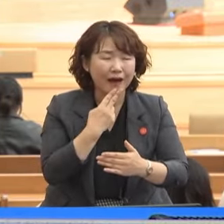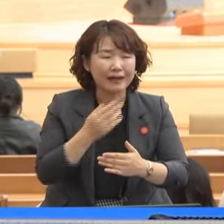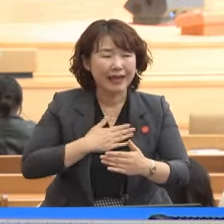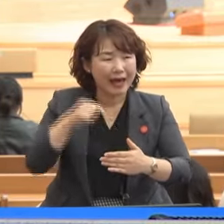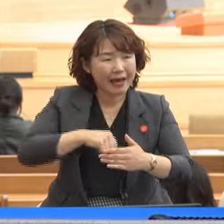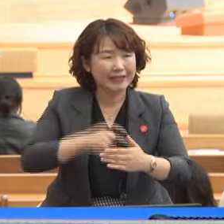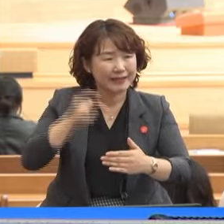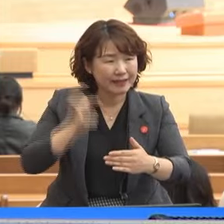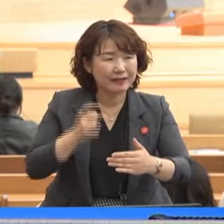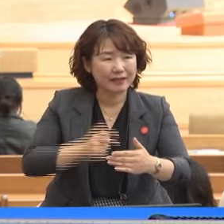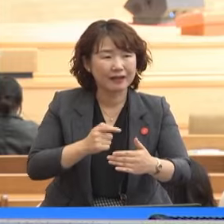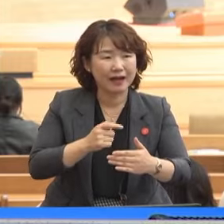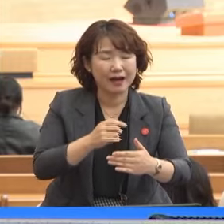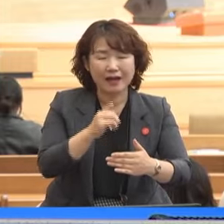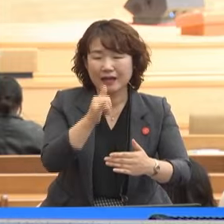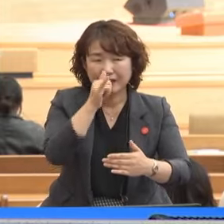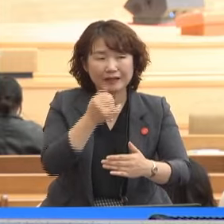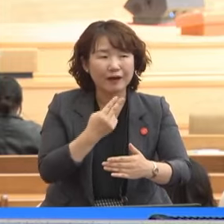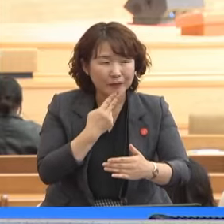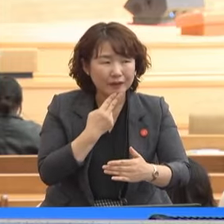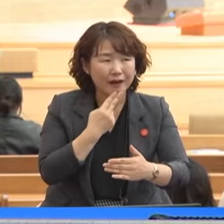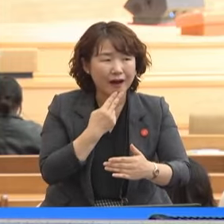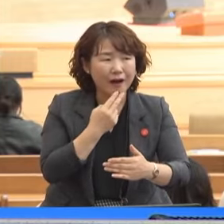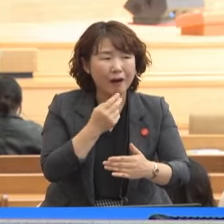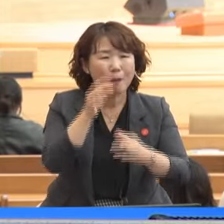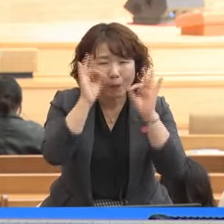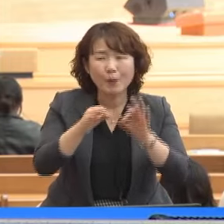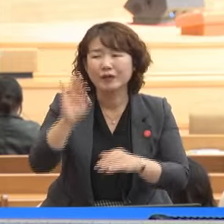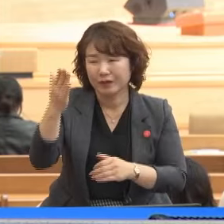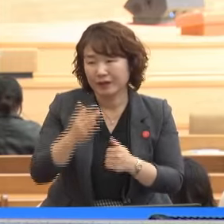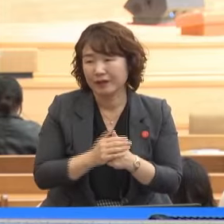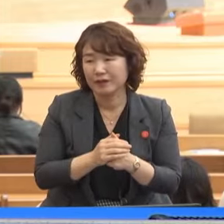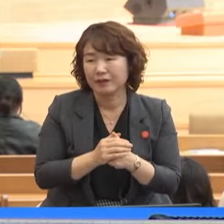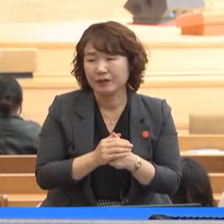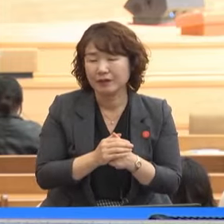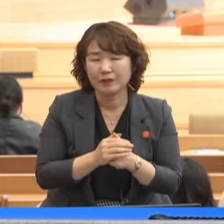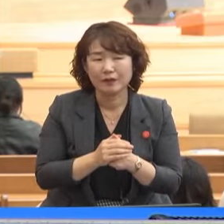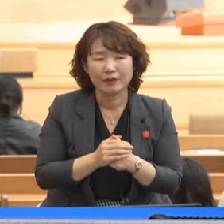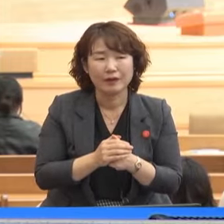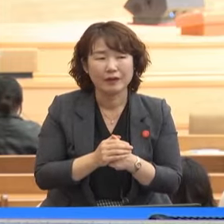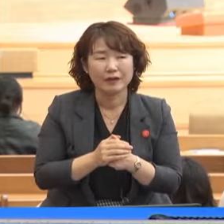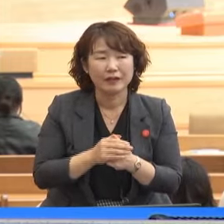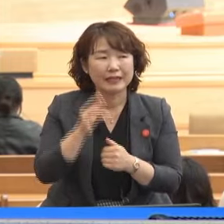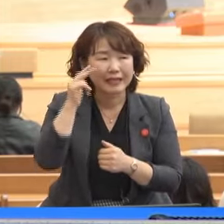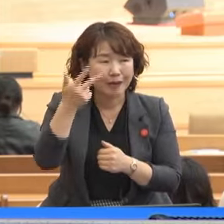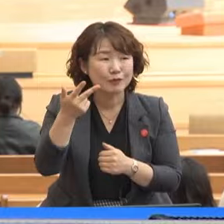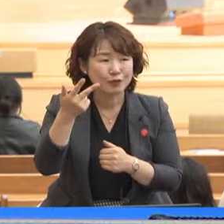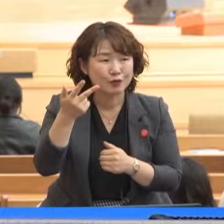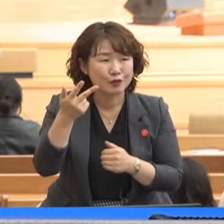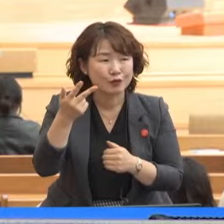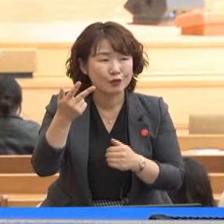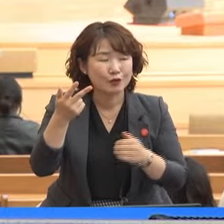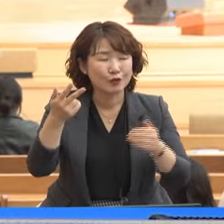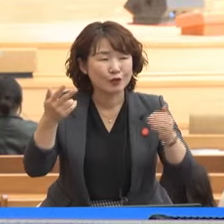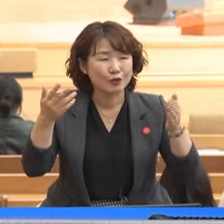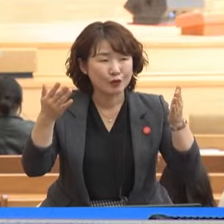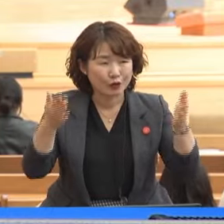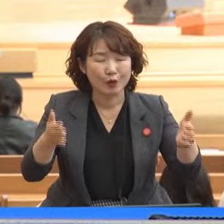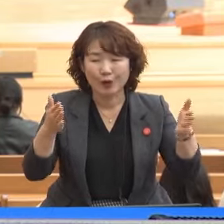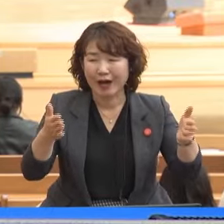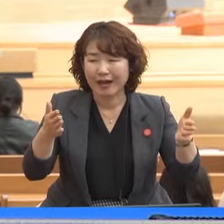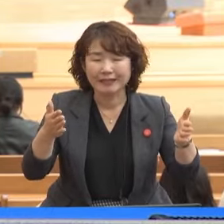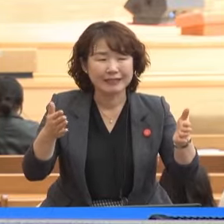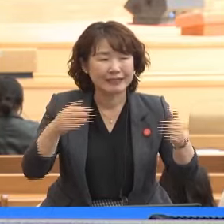사람인가? 그거 보면 정답이 딱 분명해요. 여러분 우리가 다음 주, 오는 주에 가을